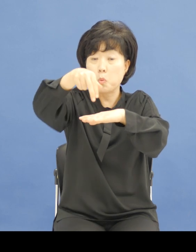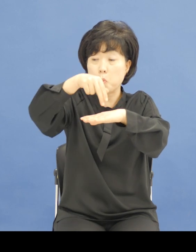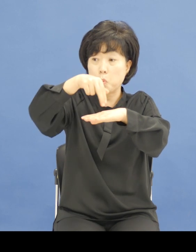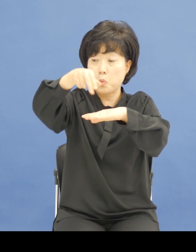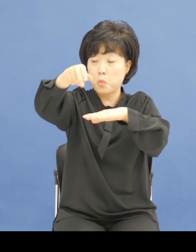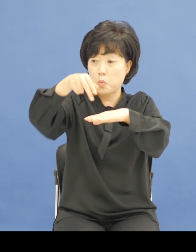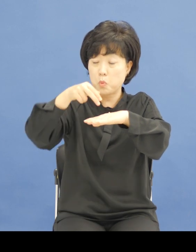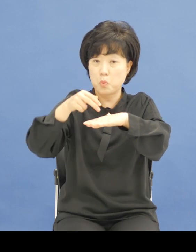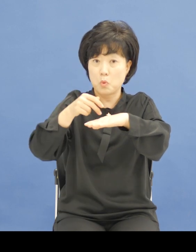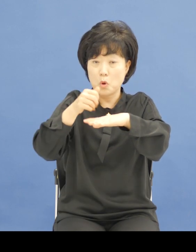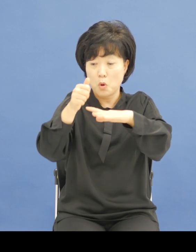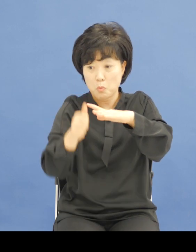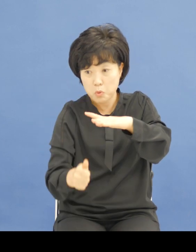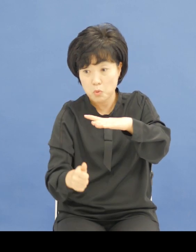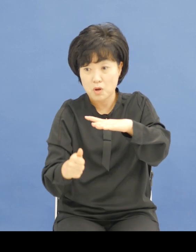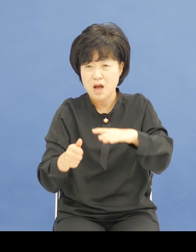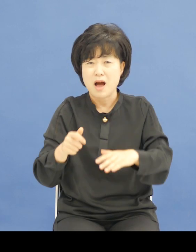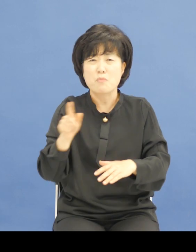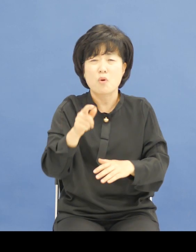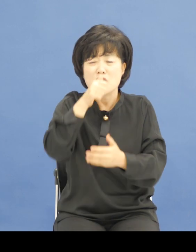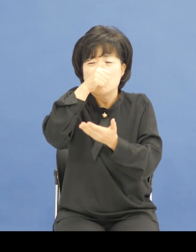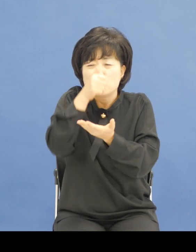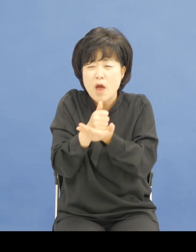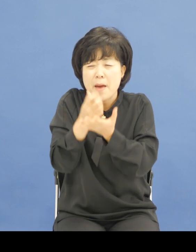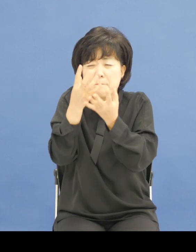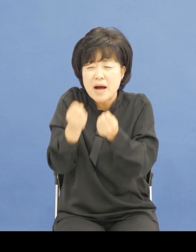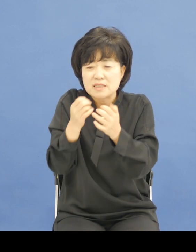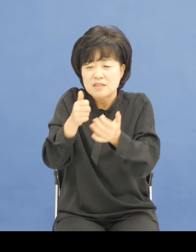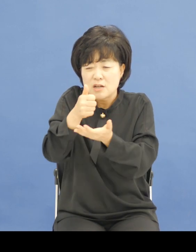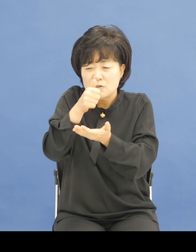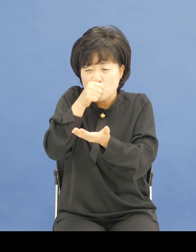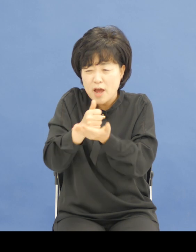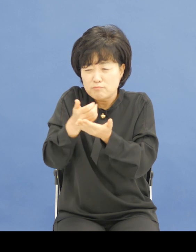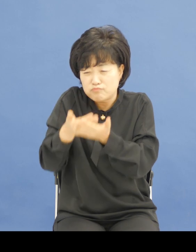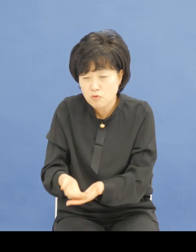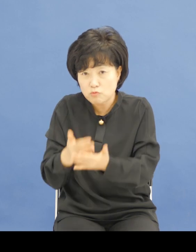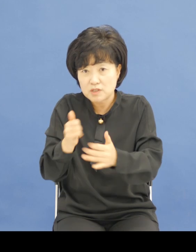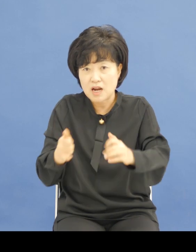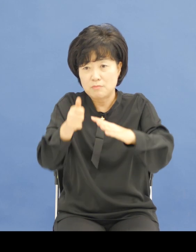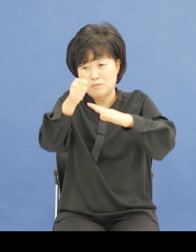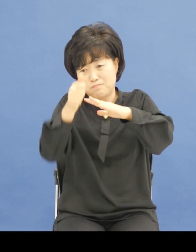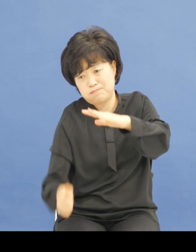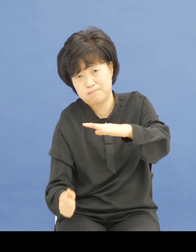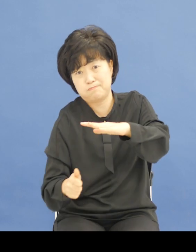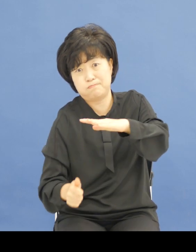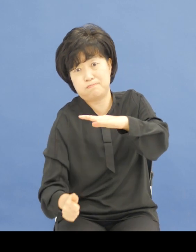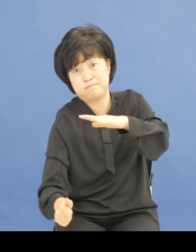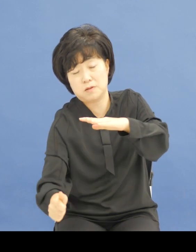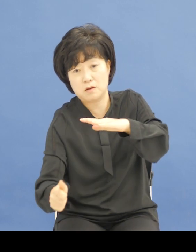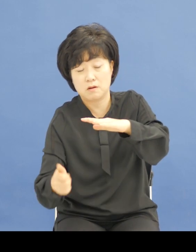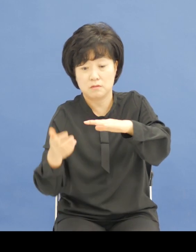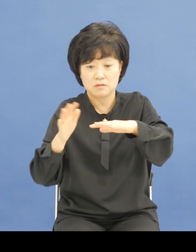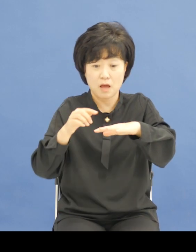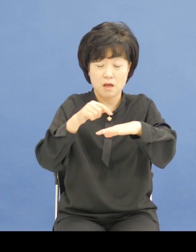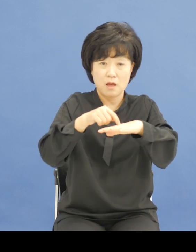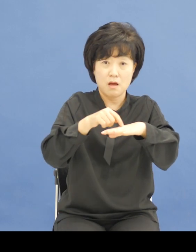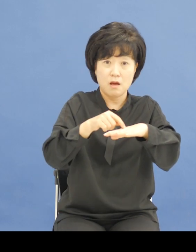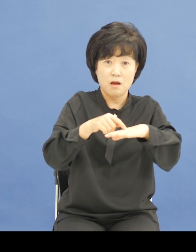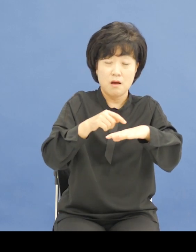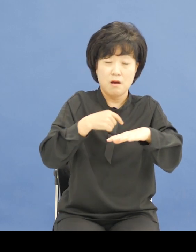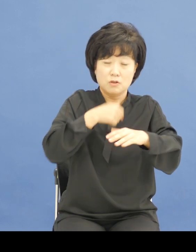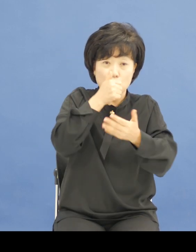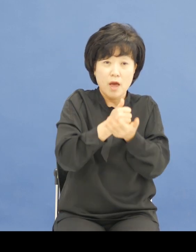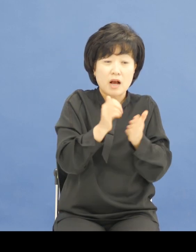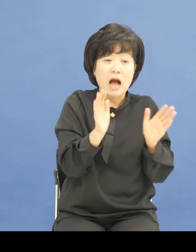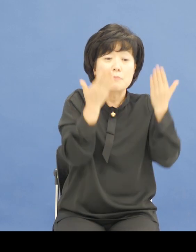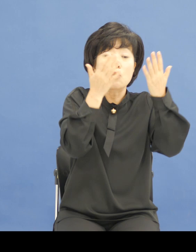잠기고 제가 적은 사람은 이제 조금만 잠기고 그러더래요. 근데 자기는 살아생전 죄가